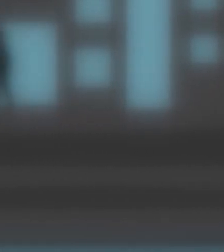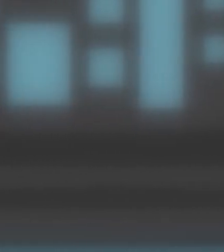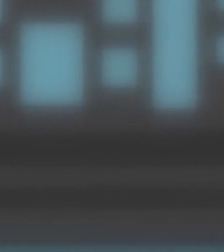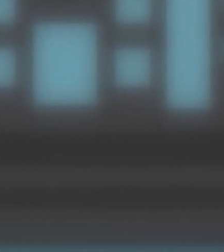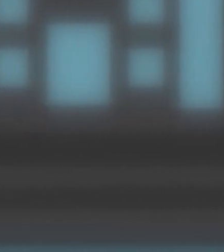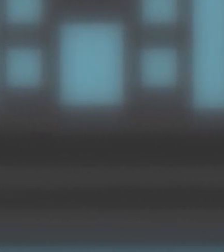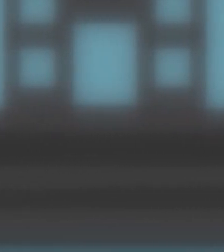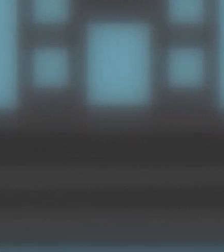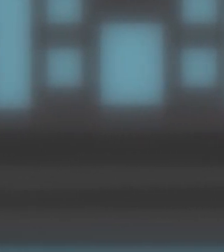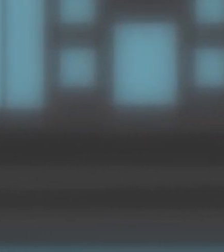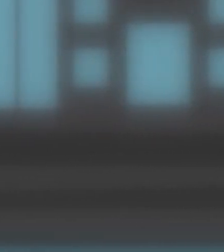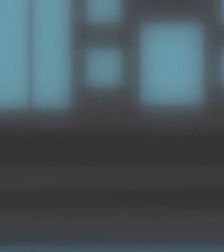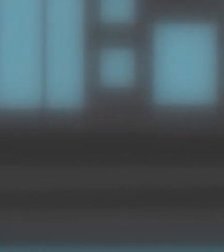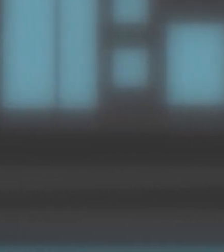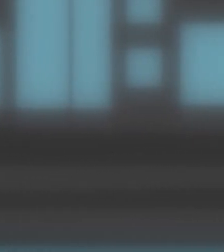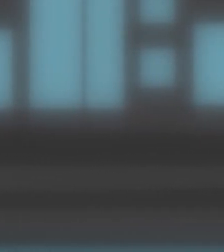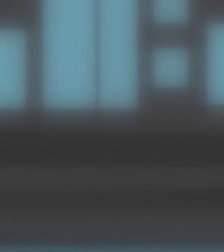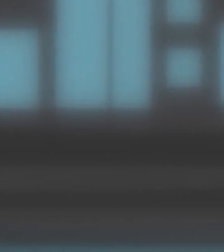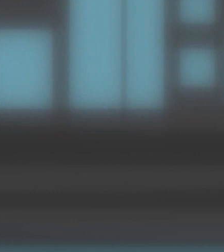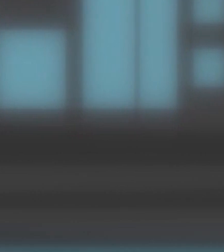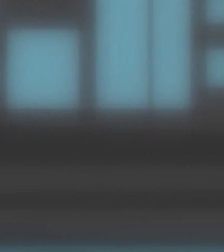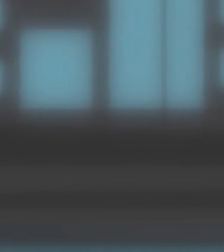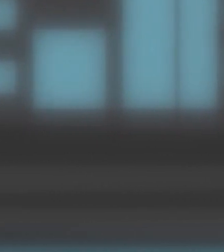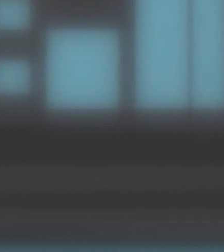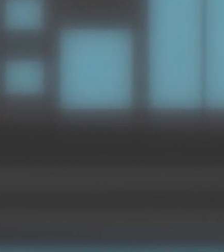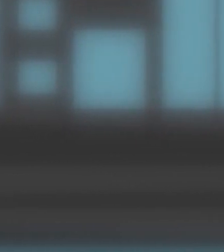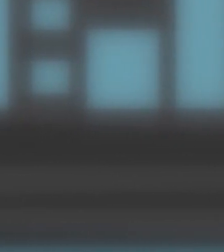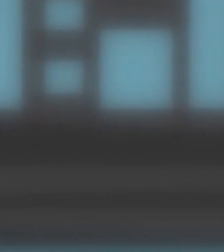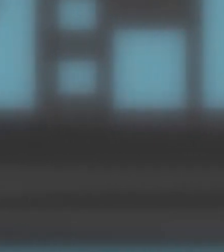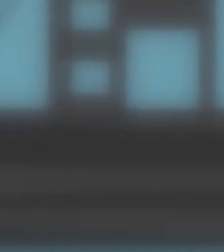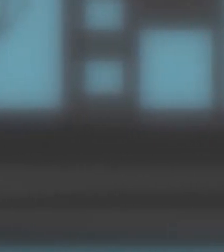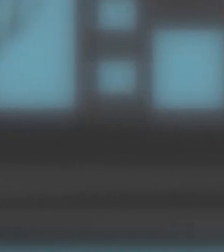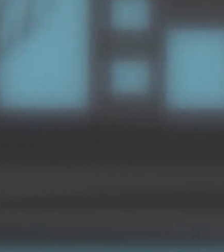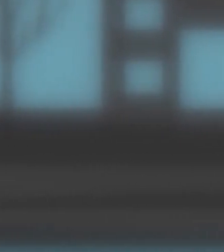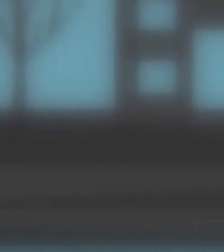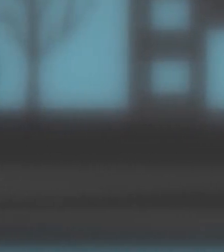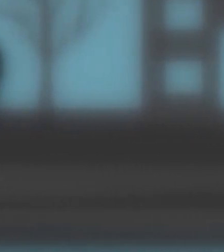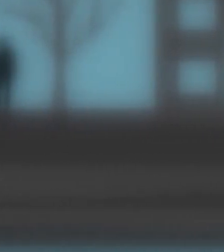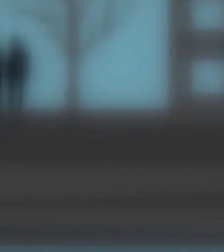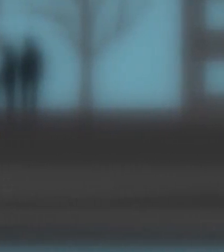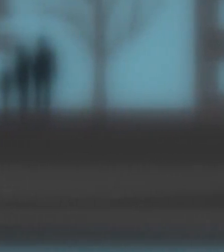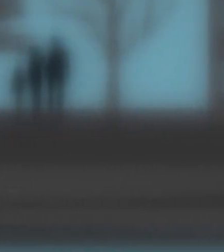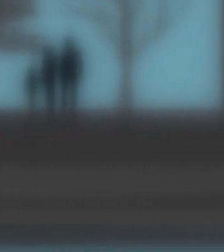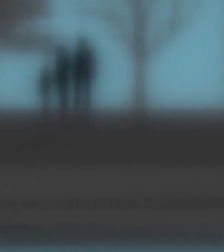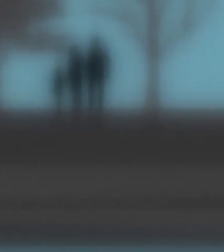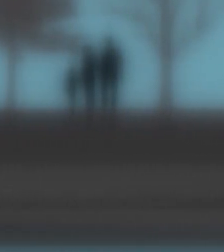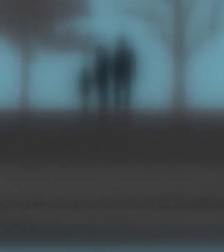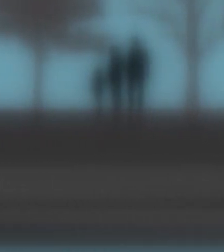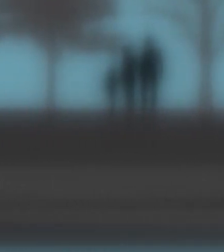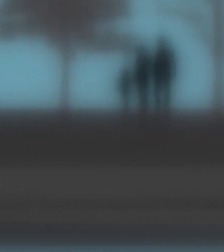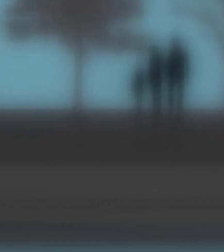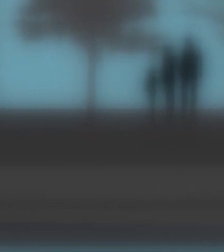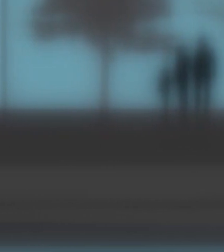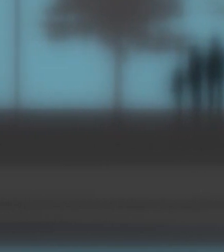can reach any goal today, I can do what I want, I can be what I want to be.